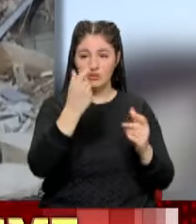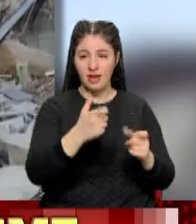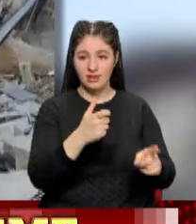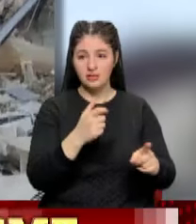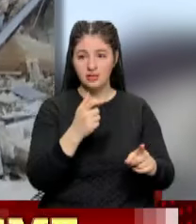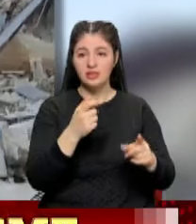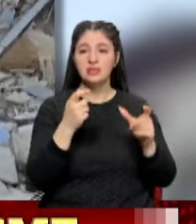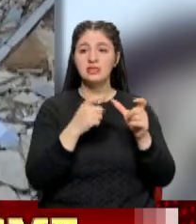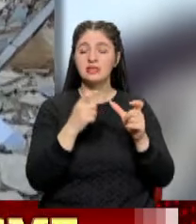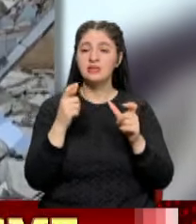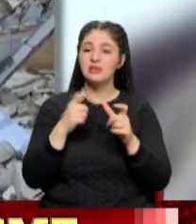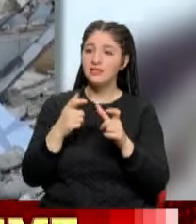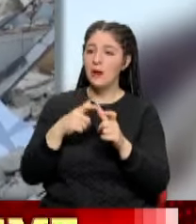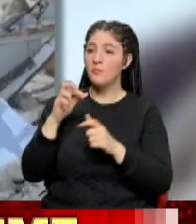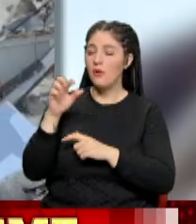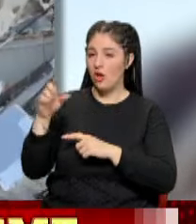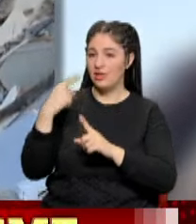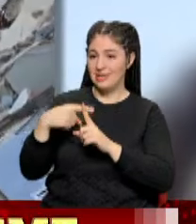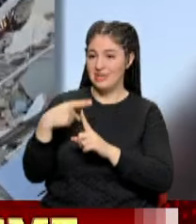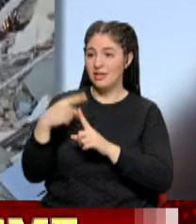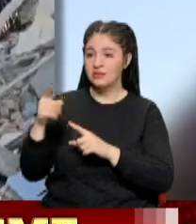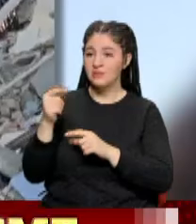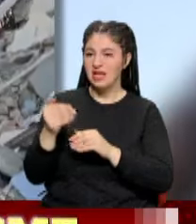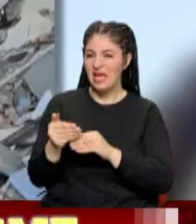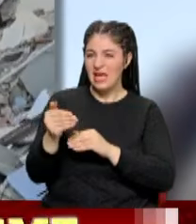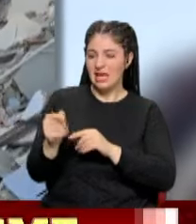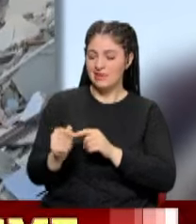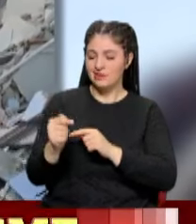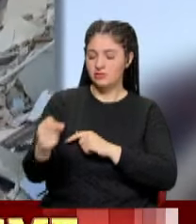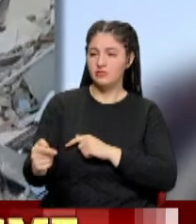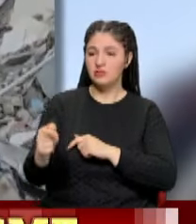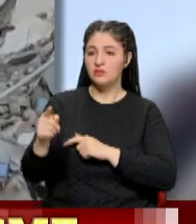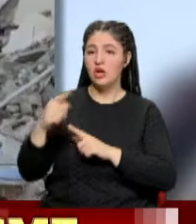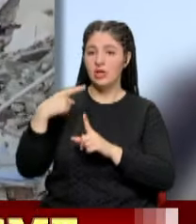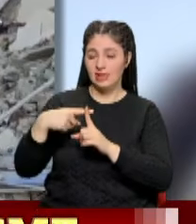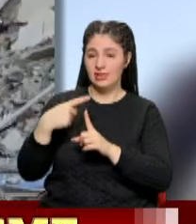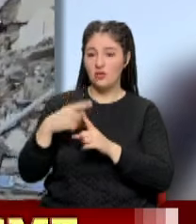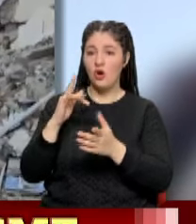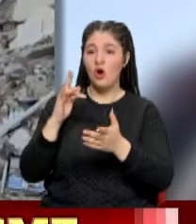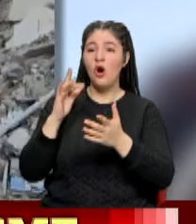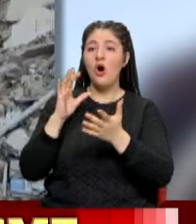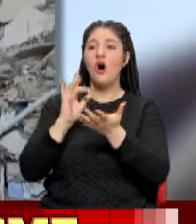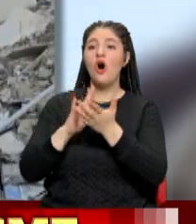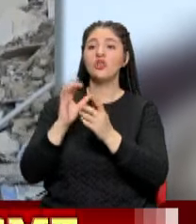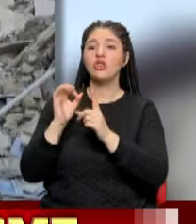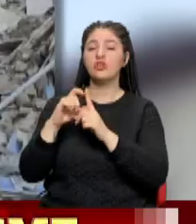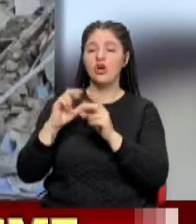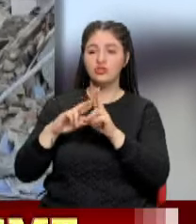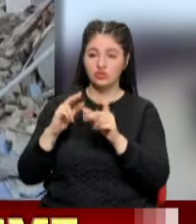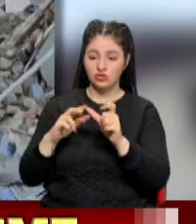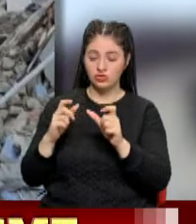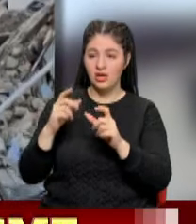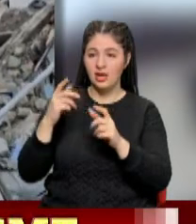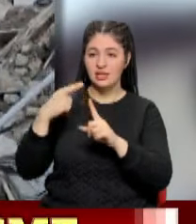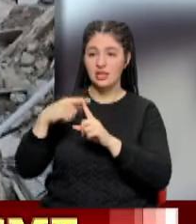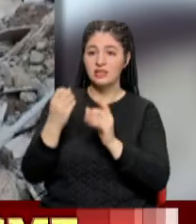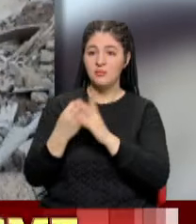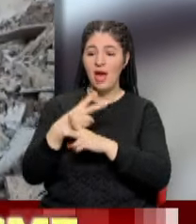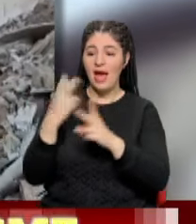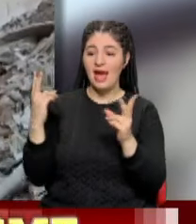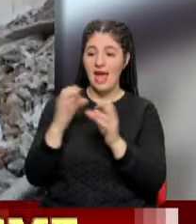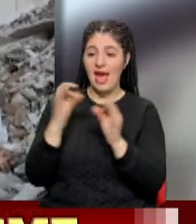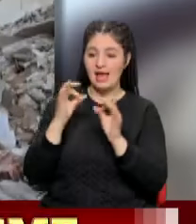Paul Kilisesi, evet, bu arada onu da söyleyelim. Biraz daha ileride, evet, ve o kilise, Ortodoks Kilisesi. Biz geldiğimizde, sabah erken saatlerde